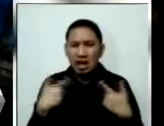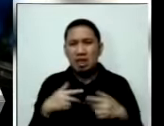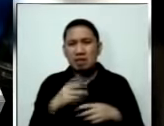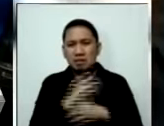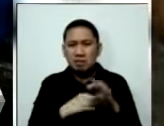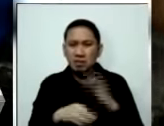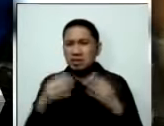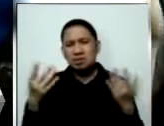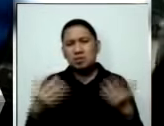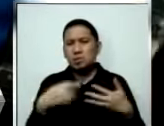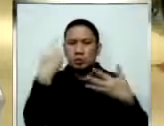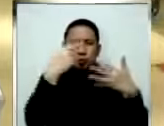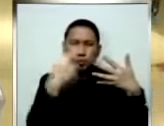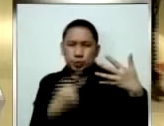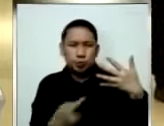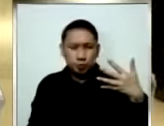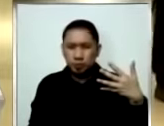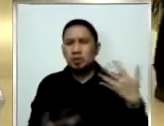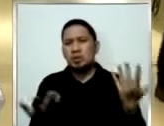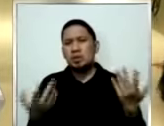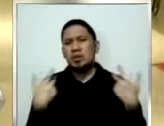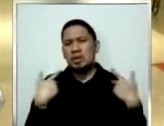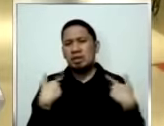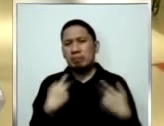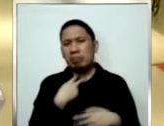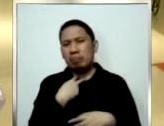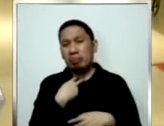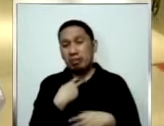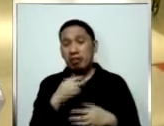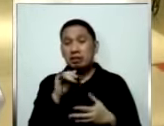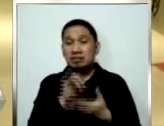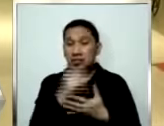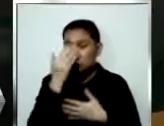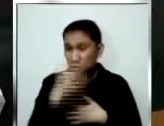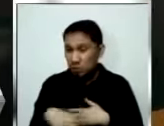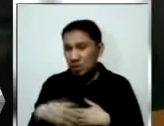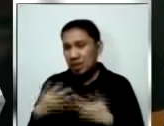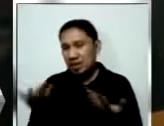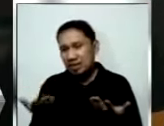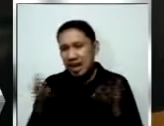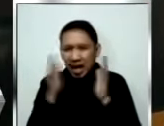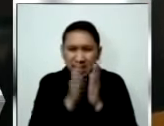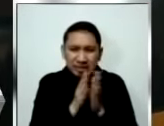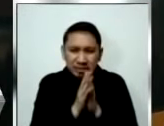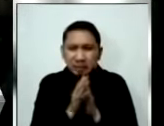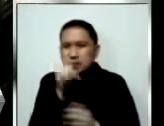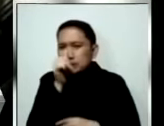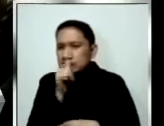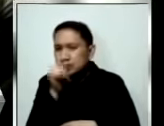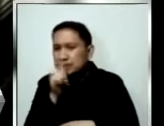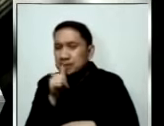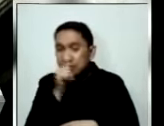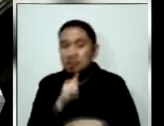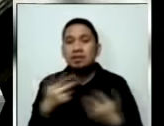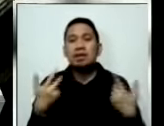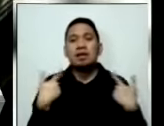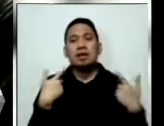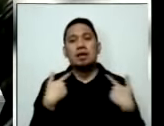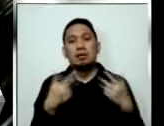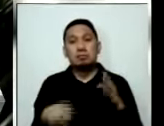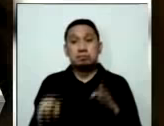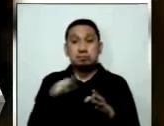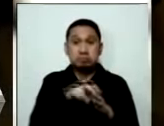kaya nagkakaroon ng konting antala. Kaya nga tayo humingi ng konting paunawa sa ating mga pasaheros. Bago makasakay ng bus, may mga health protocols rin